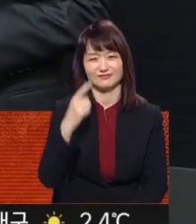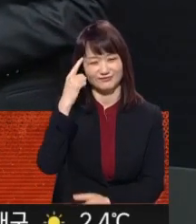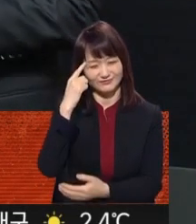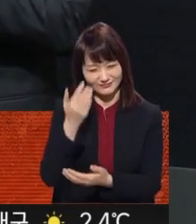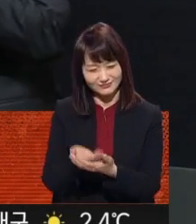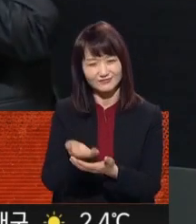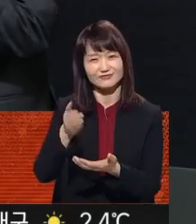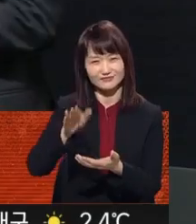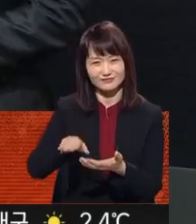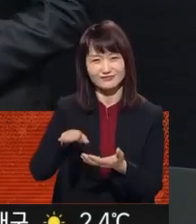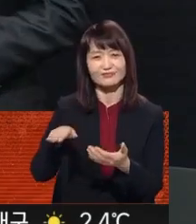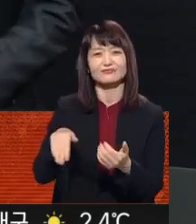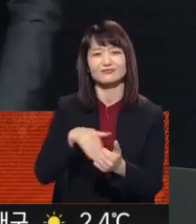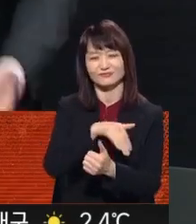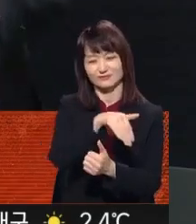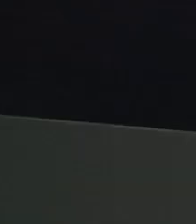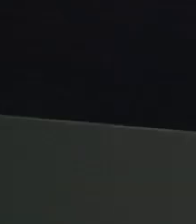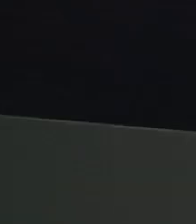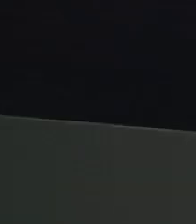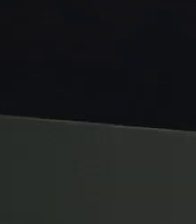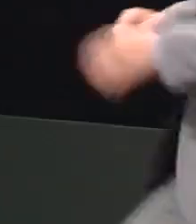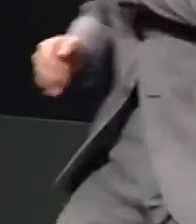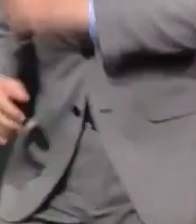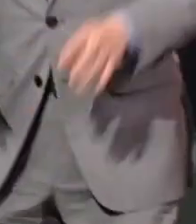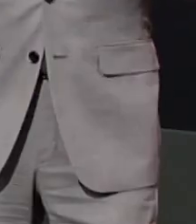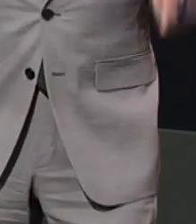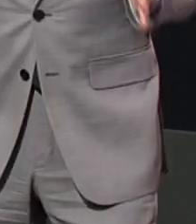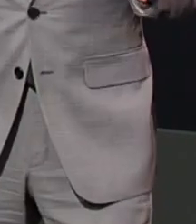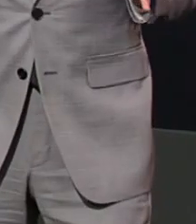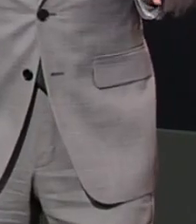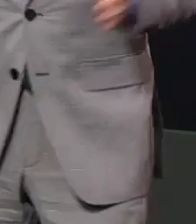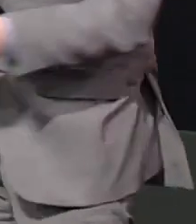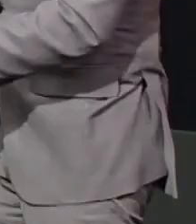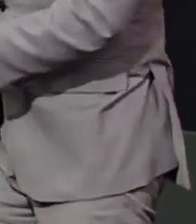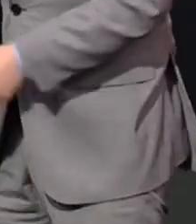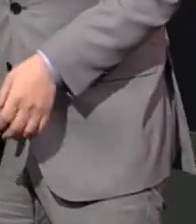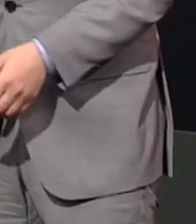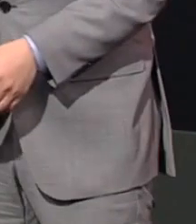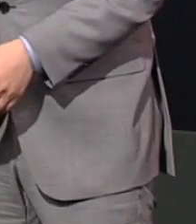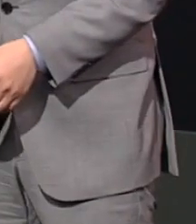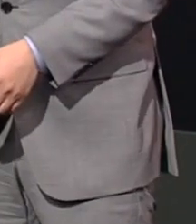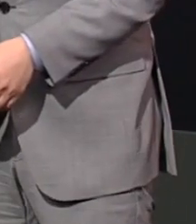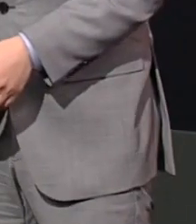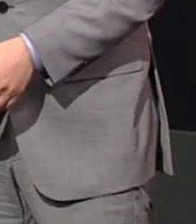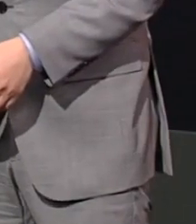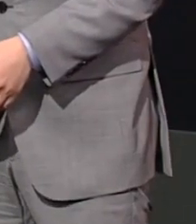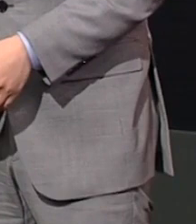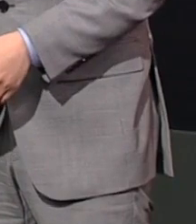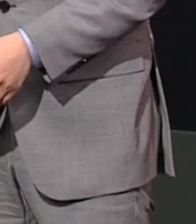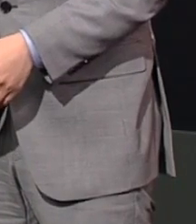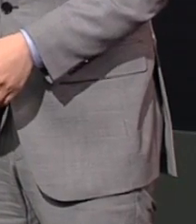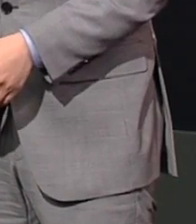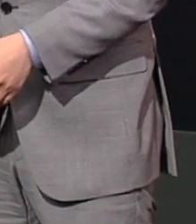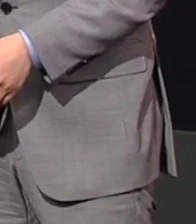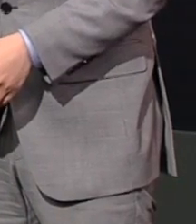충격적이지만 정말 훈훈했던 뉴스 아직 안 끝났습니다 이거 눌러주세요